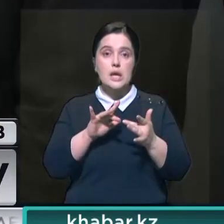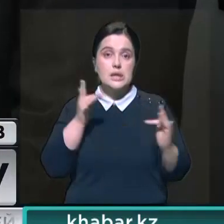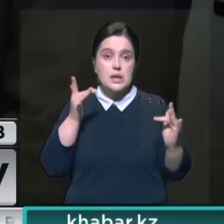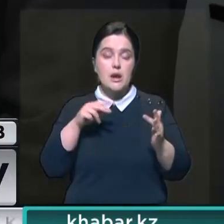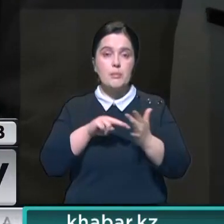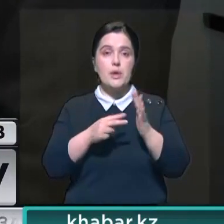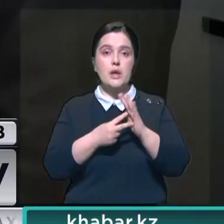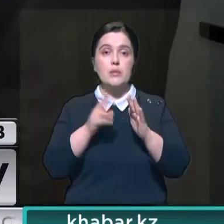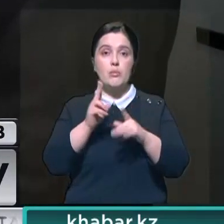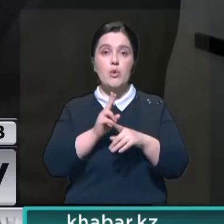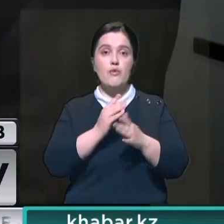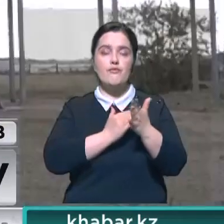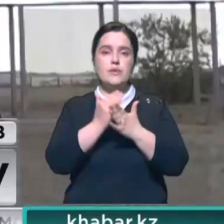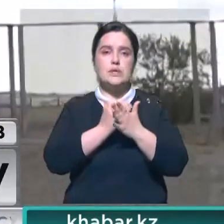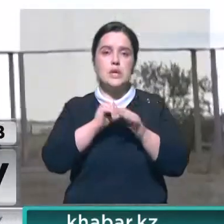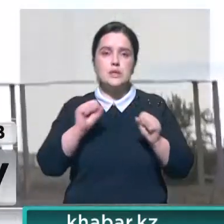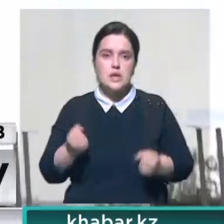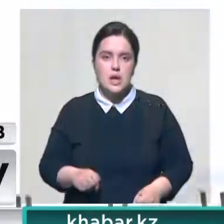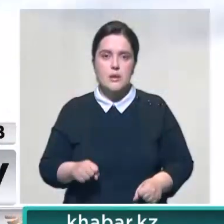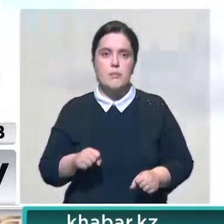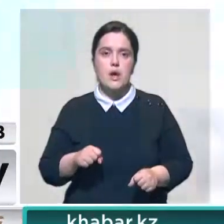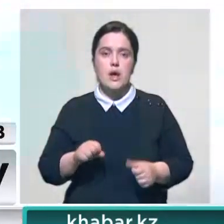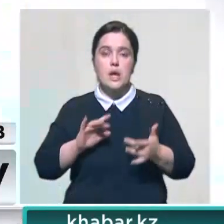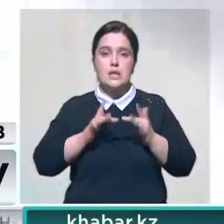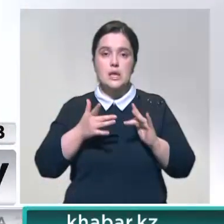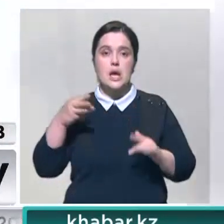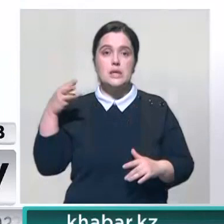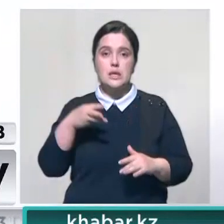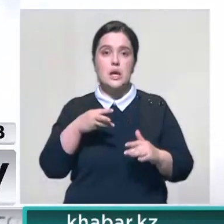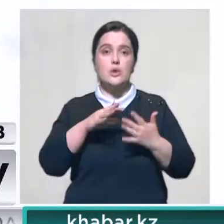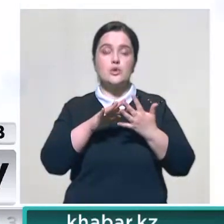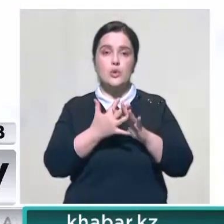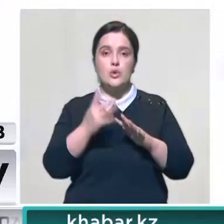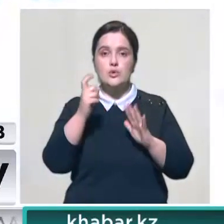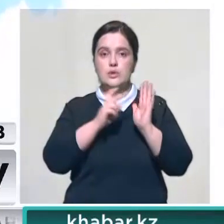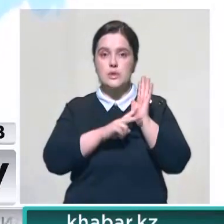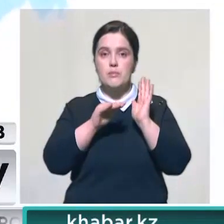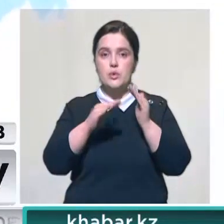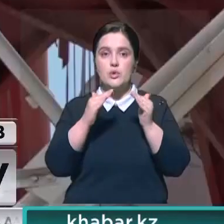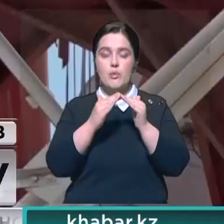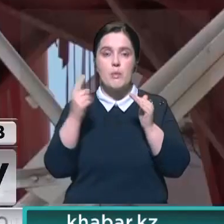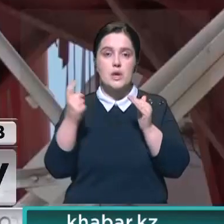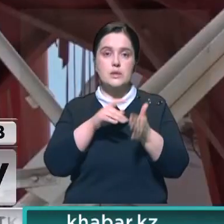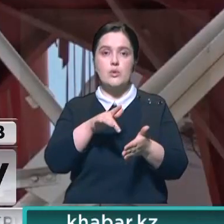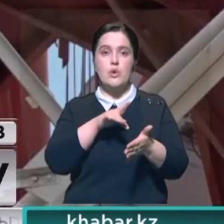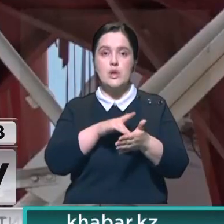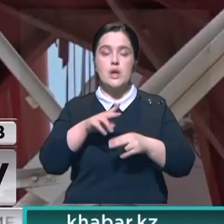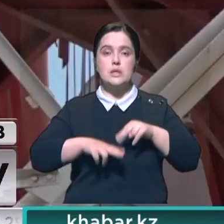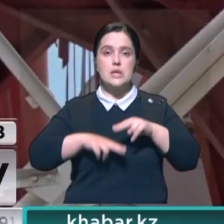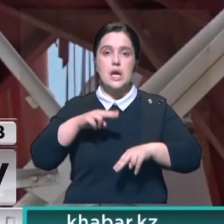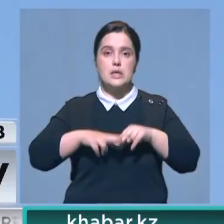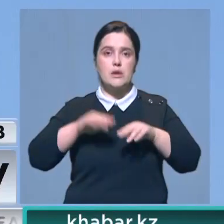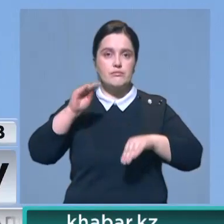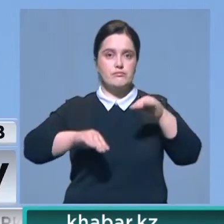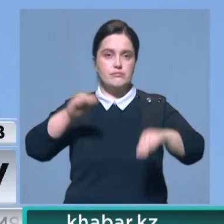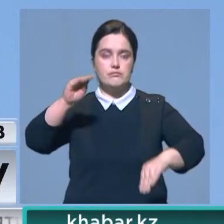также планируется обеспечить высокоскоростным интернетом 3.000 сёл И 170.000 домохозяйств в городах путём строительства